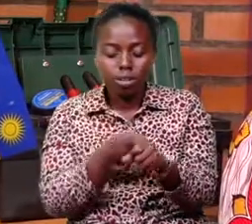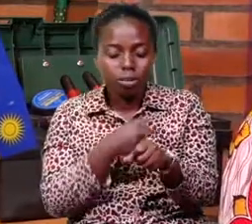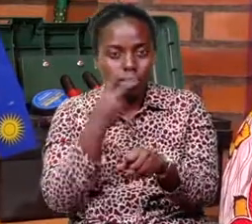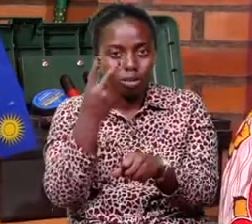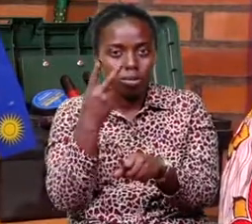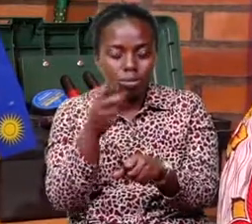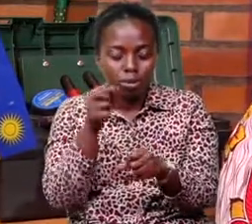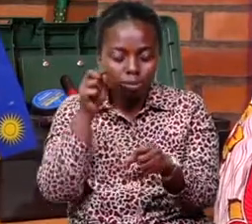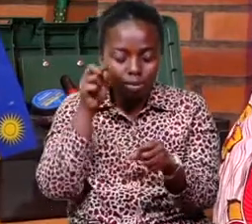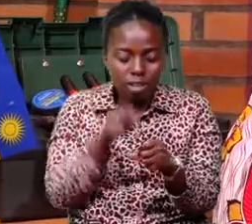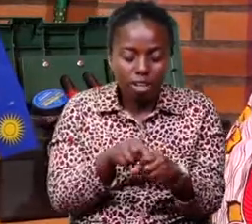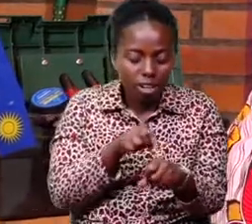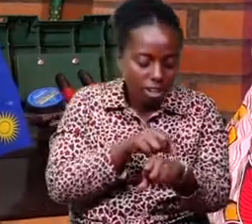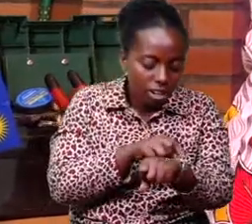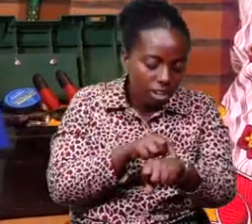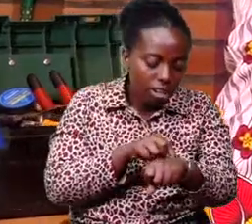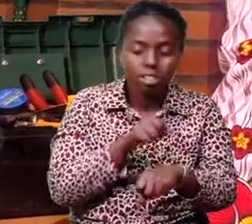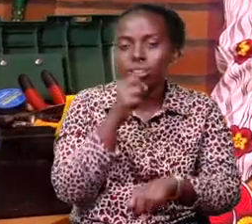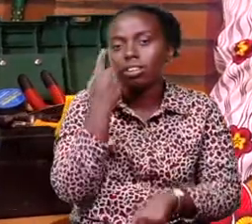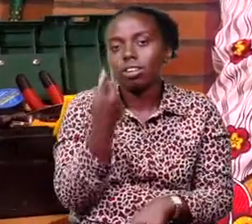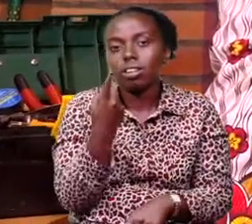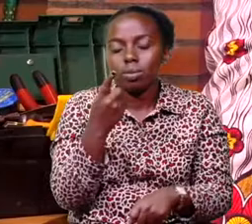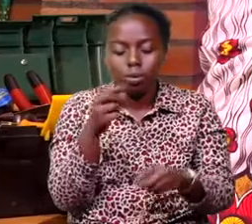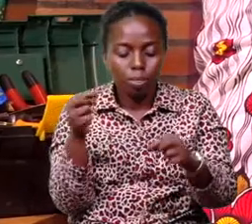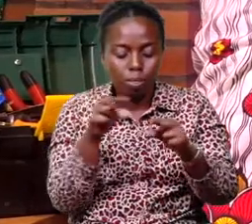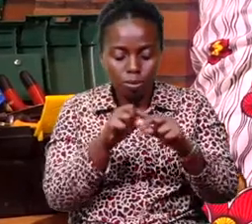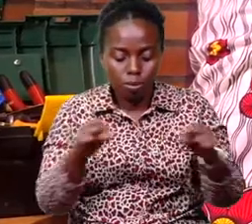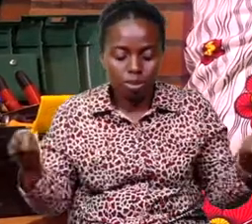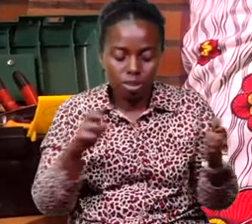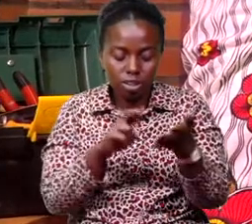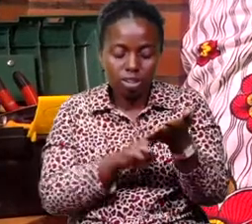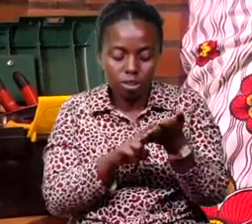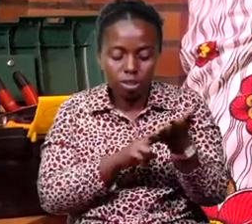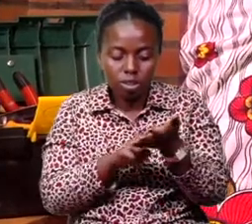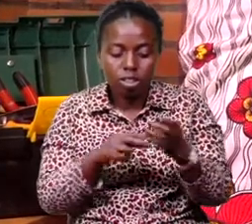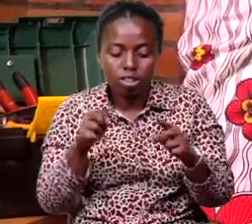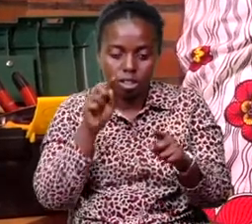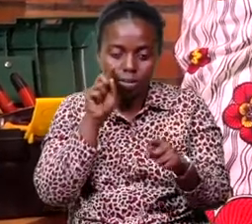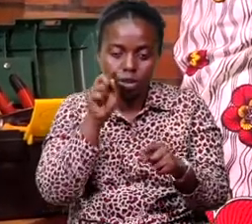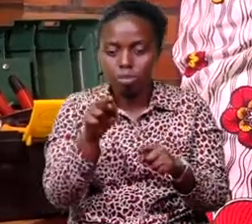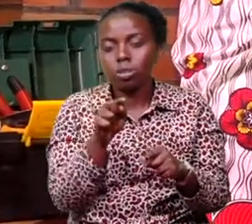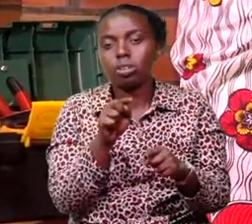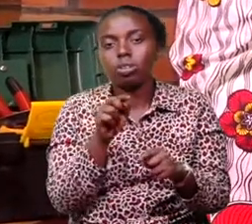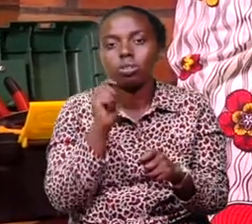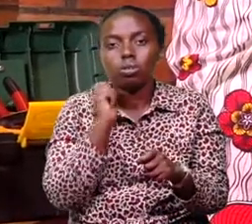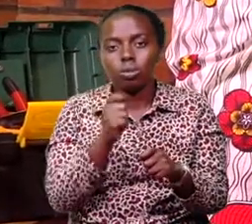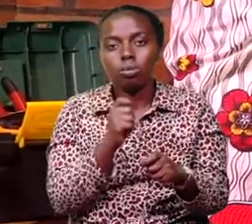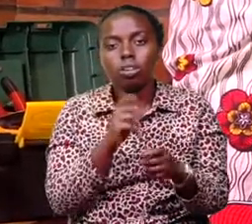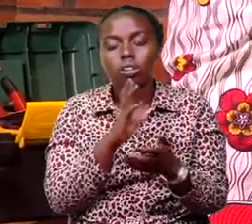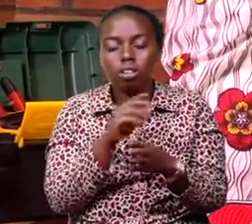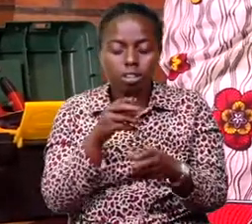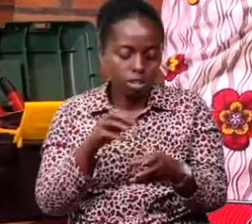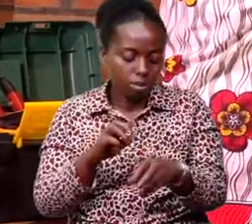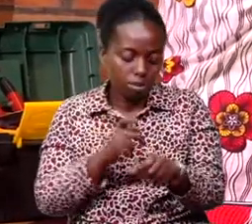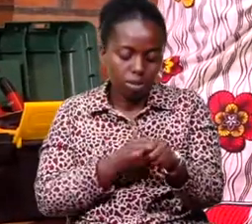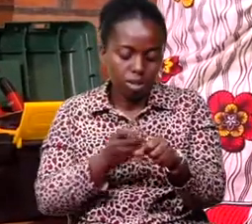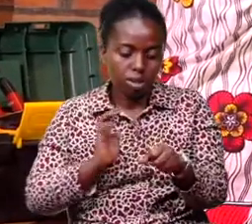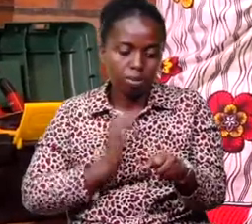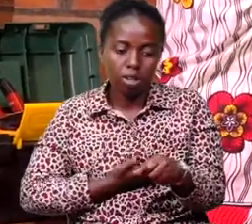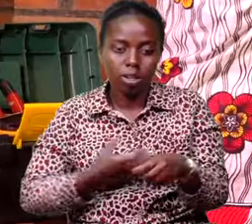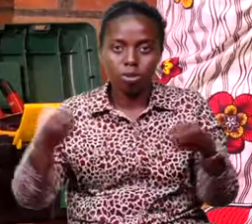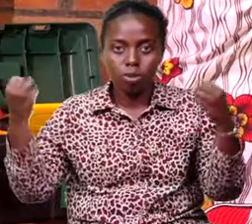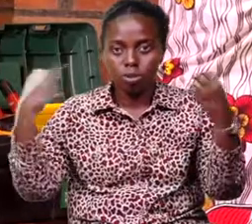byatsa kagasaka. Nuko ngo nurusinga wakoresheje ukoresha n'imisumari. N'imisumari na bya birayi byacu biraka.